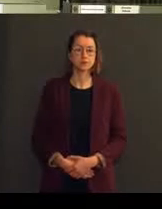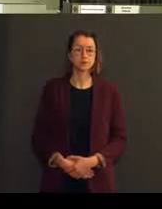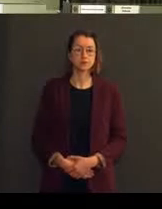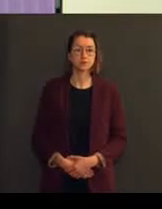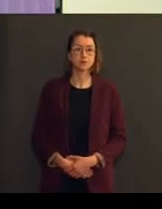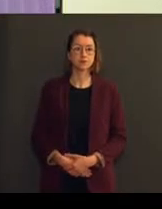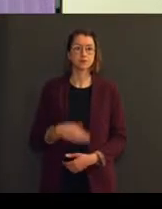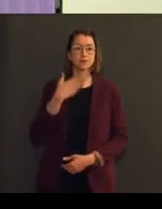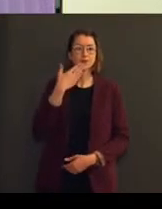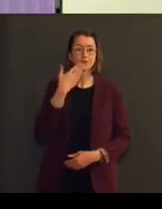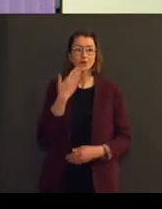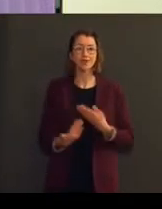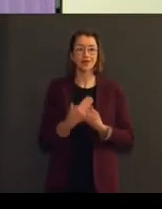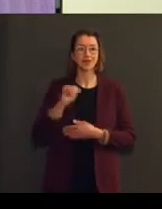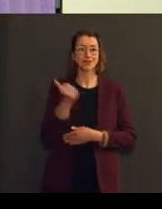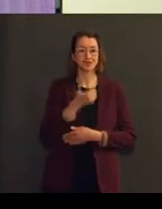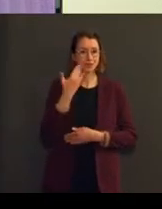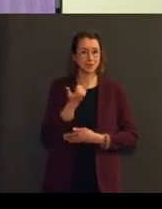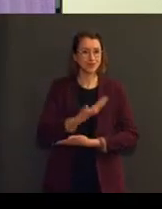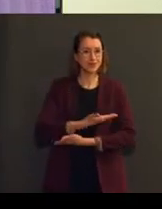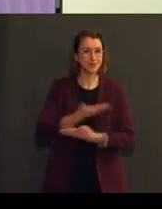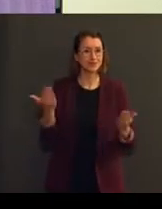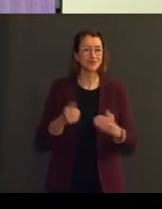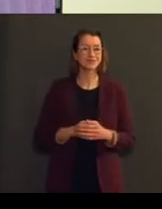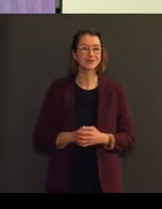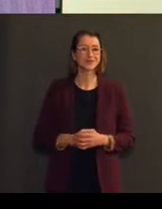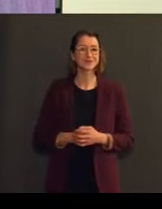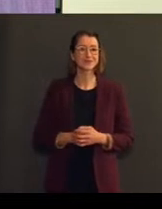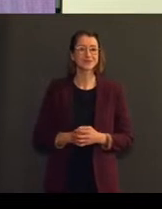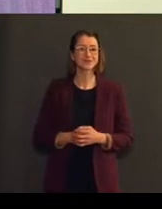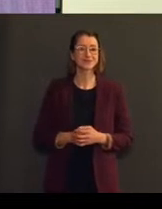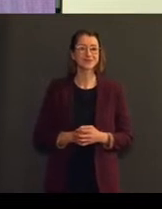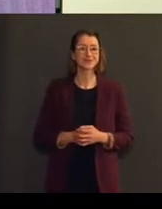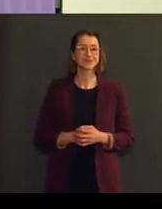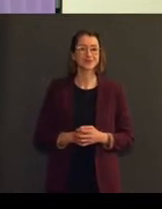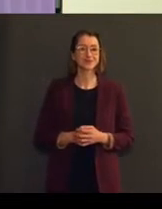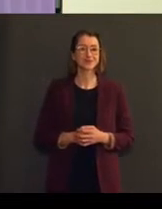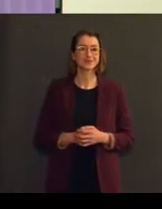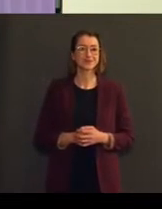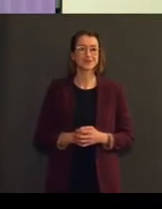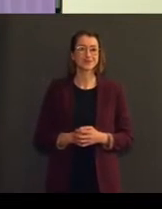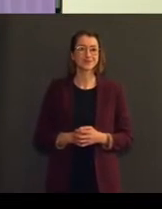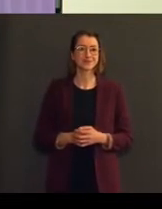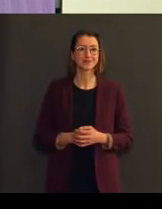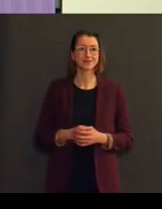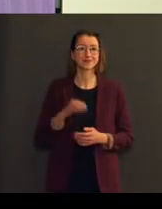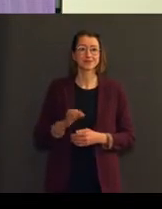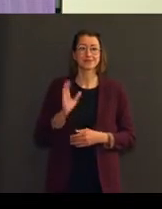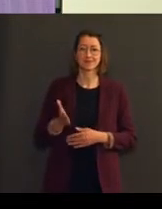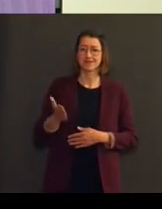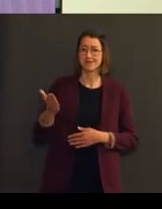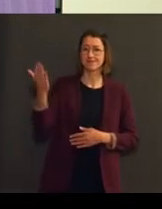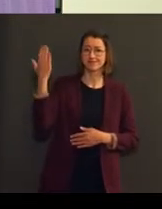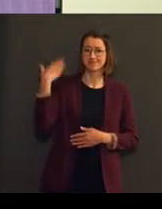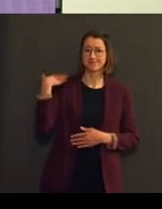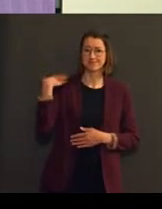Goedendag iedereen, bonjour à toutes, bonjour à tous. Alors, nous avions des signaux lumineux plutôt au vert, on l'a dit